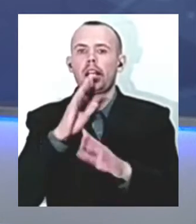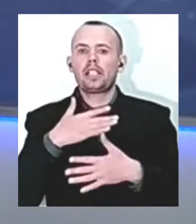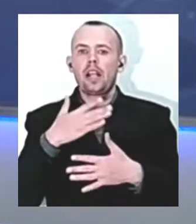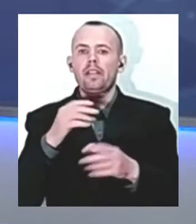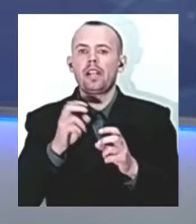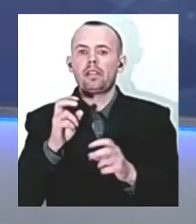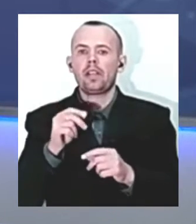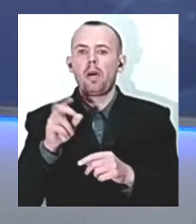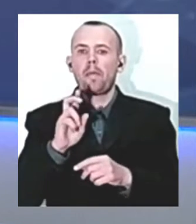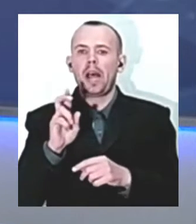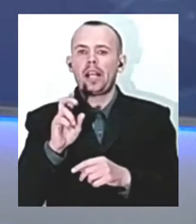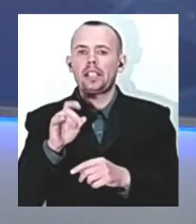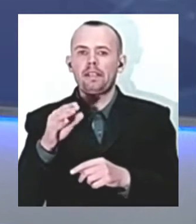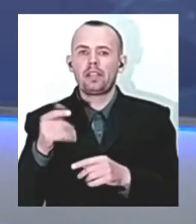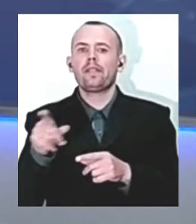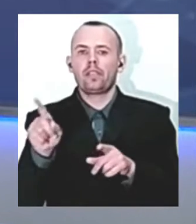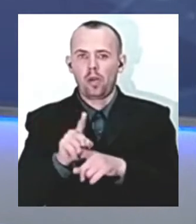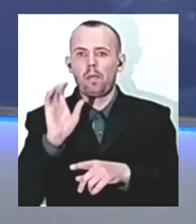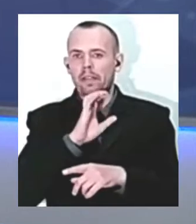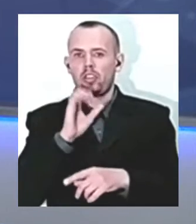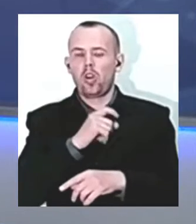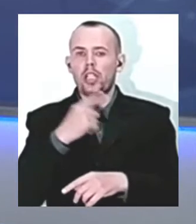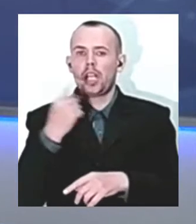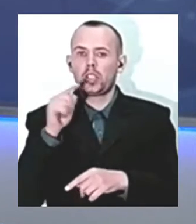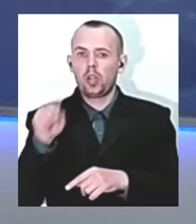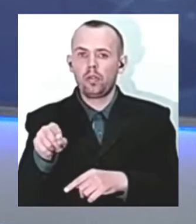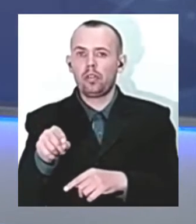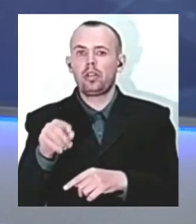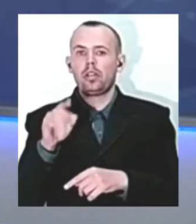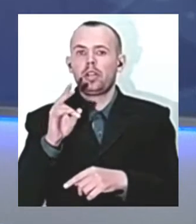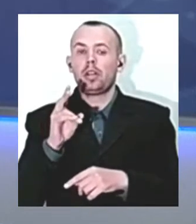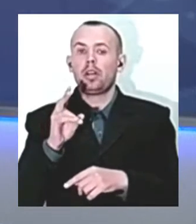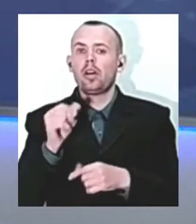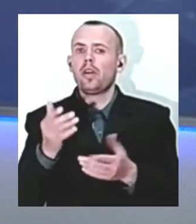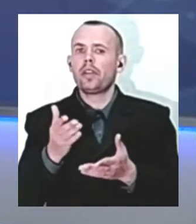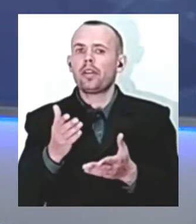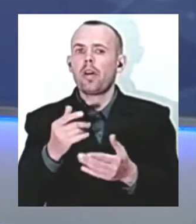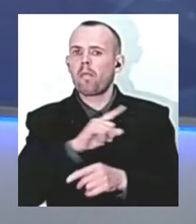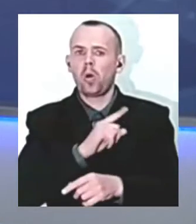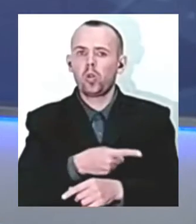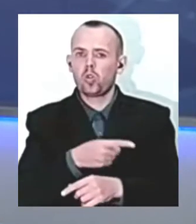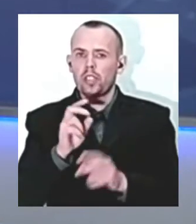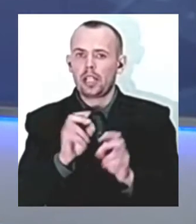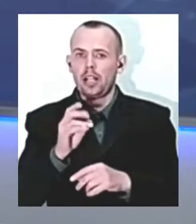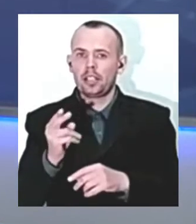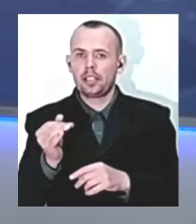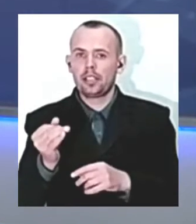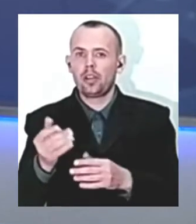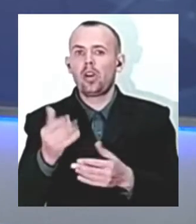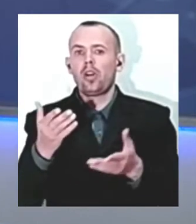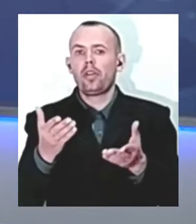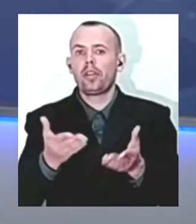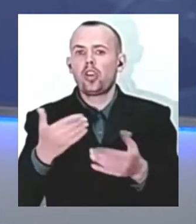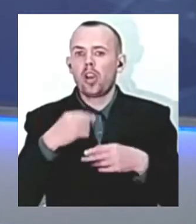це також північ Одеської області. Яка, нагадайте, потужність цих станцій? Якщо не помиляюсь,